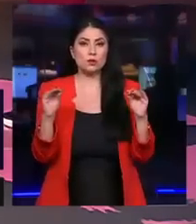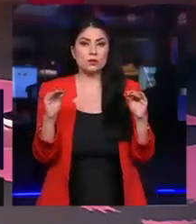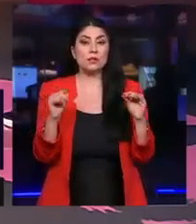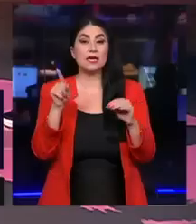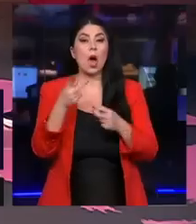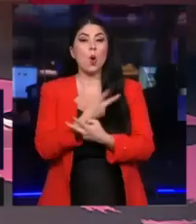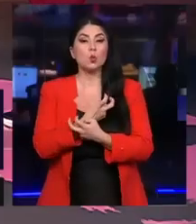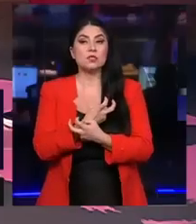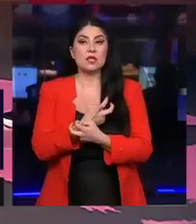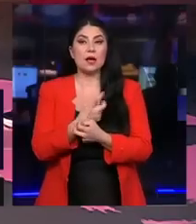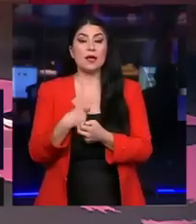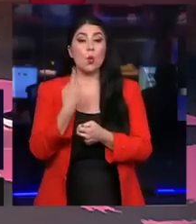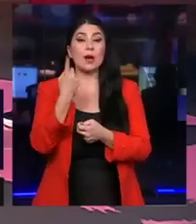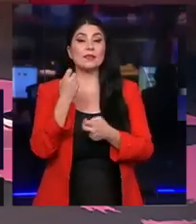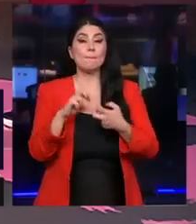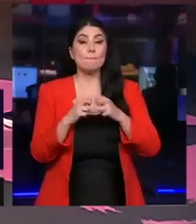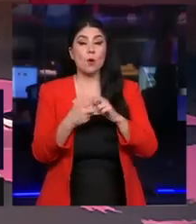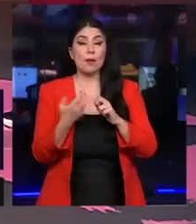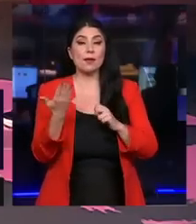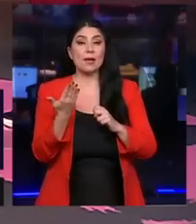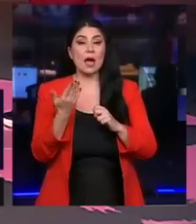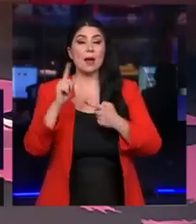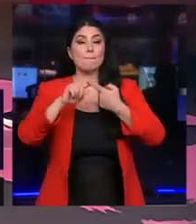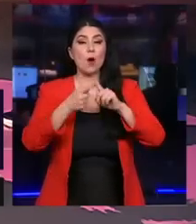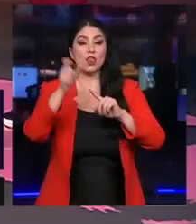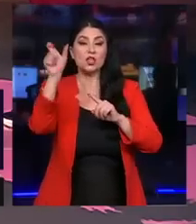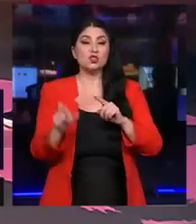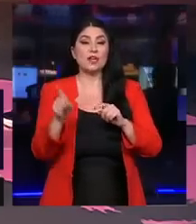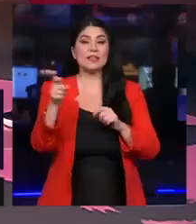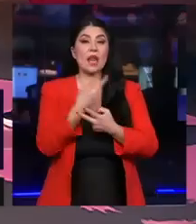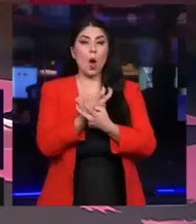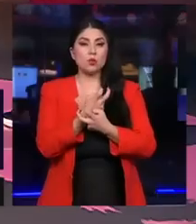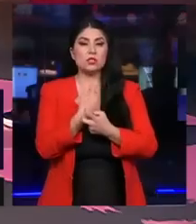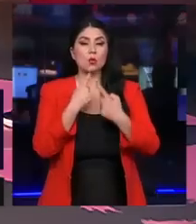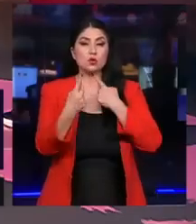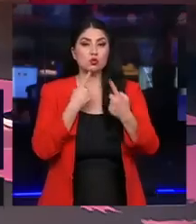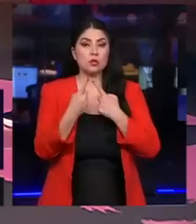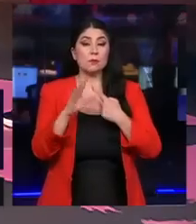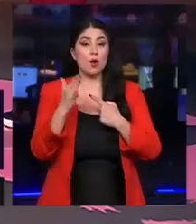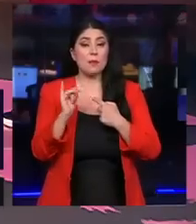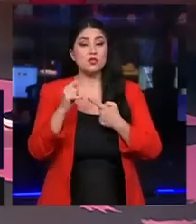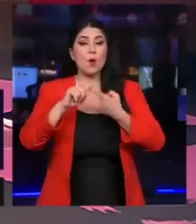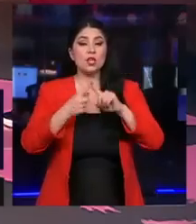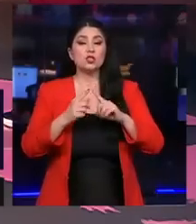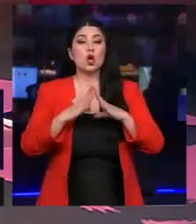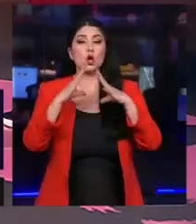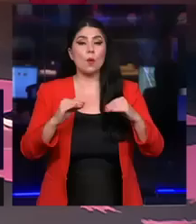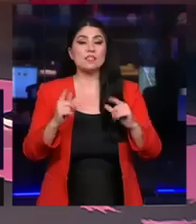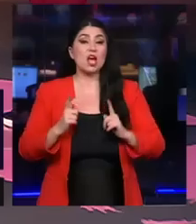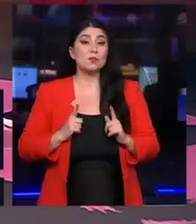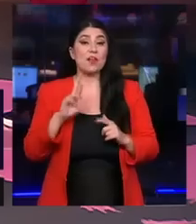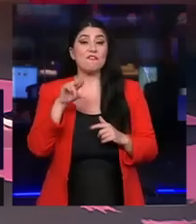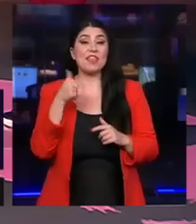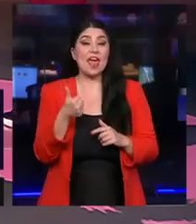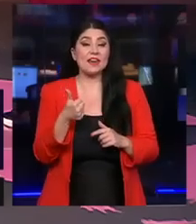în spațiul austriac. Era una dintre problemele puse pe masă de politicienii austrieci. Probabil că și politicienii români se așteptau ca poziția Vienei